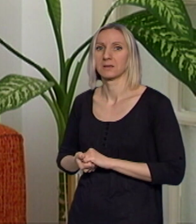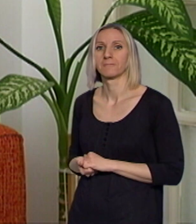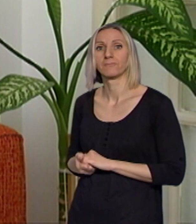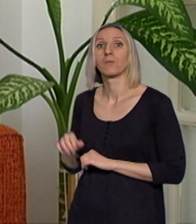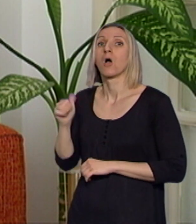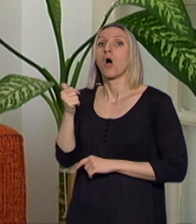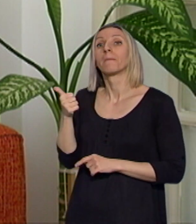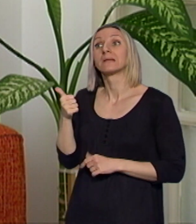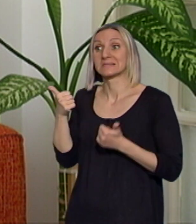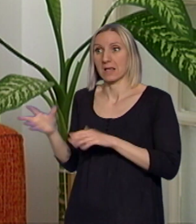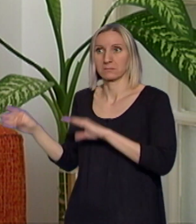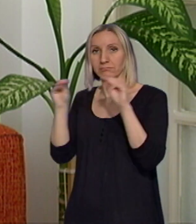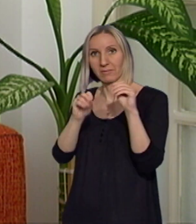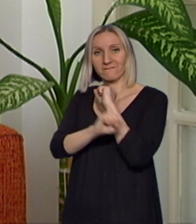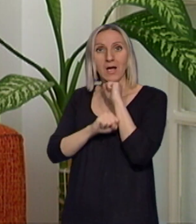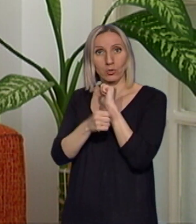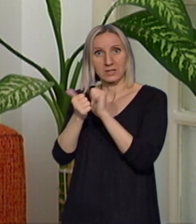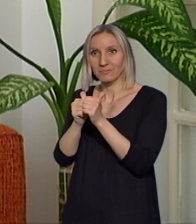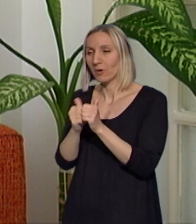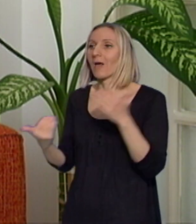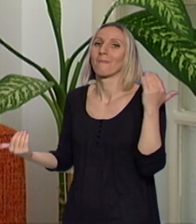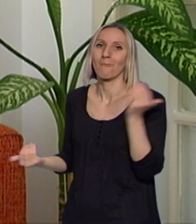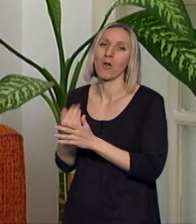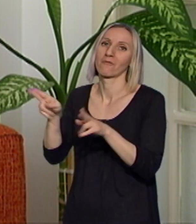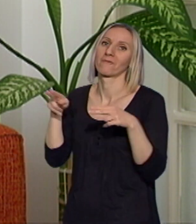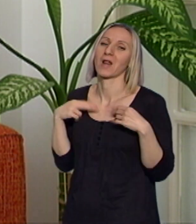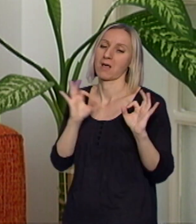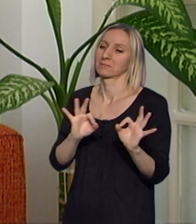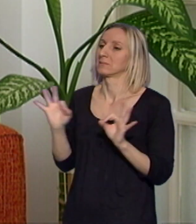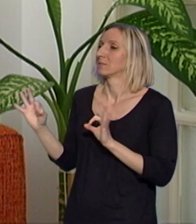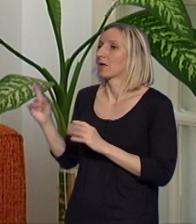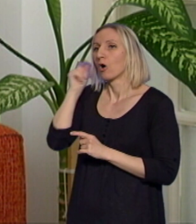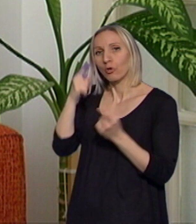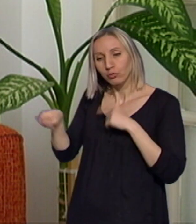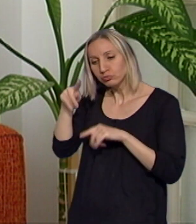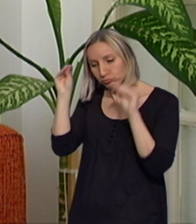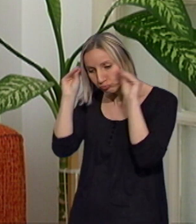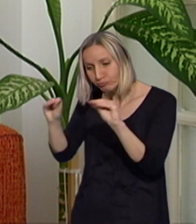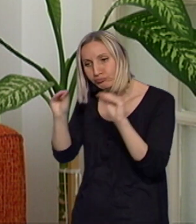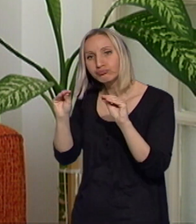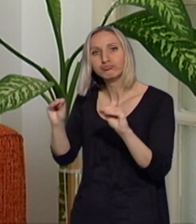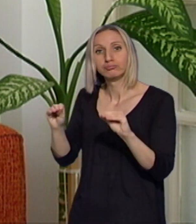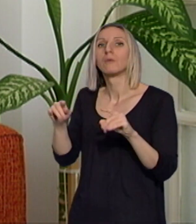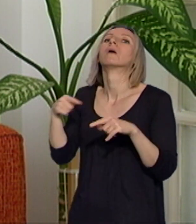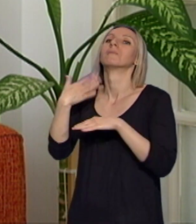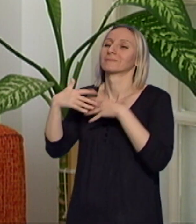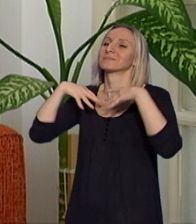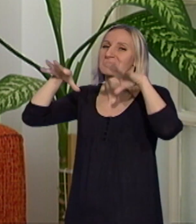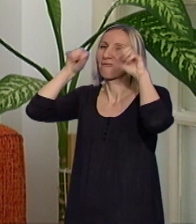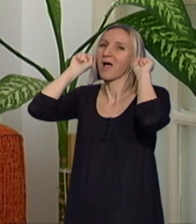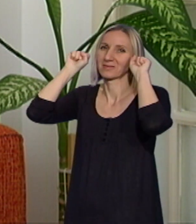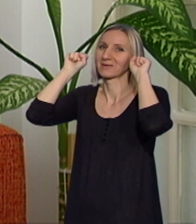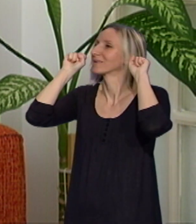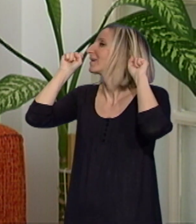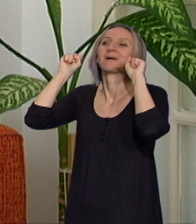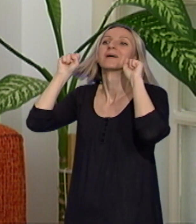na sportsku akademiju, gde je ponovo druga priča, gde su ljudi posvećeni svome poslu i onda shvatite da nije